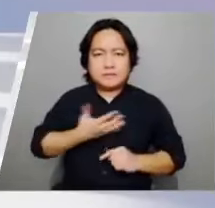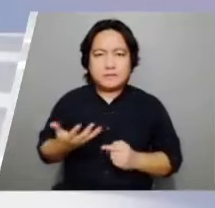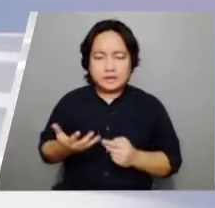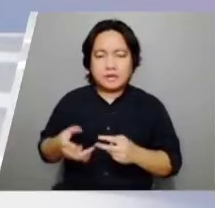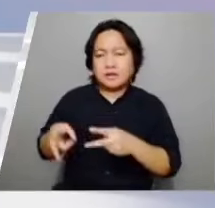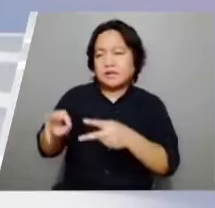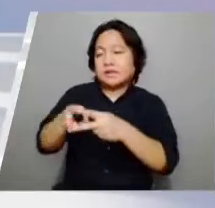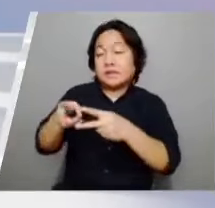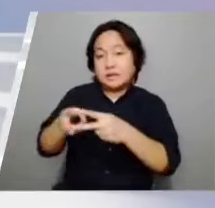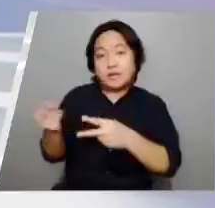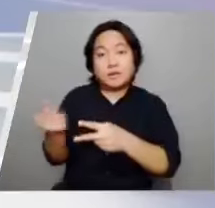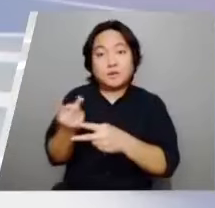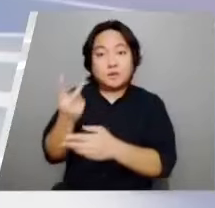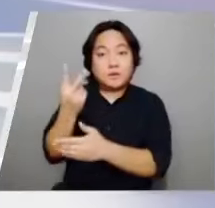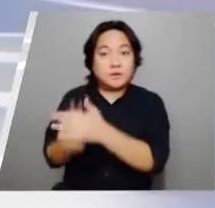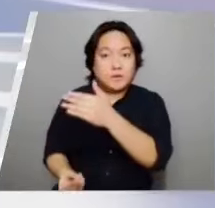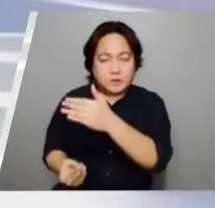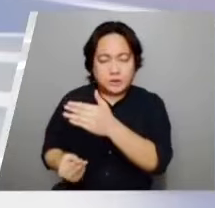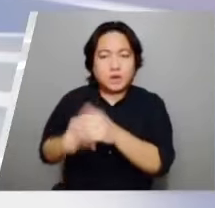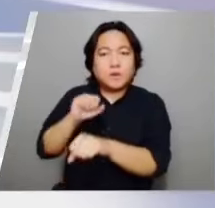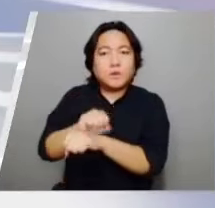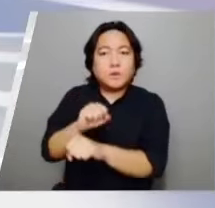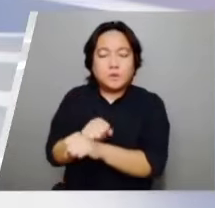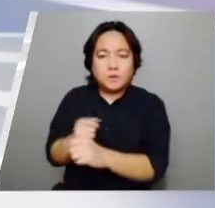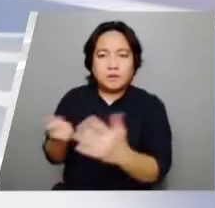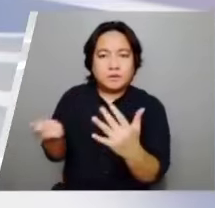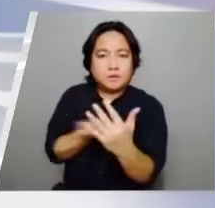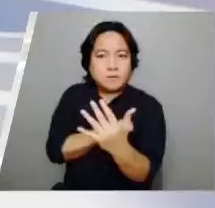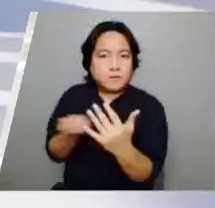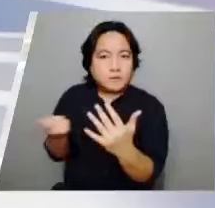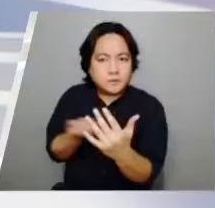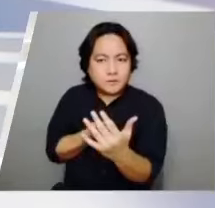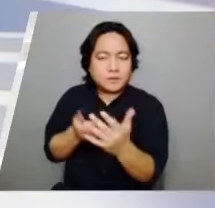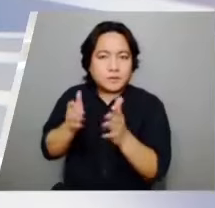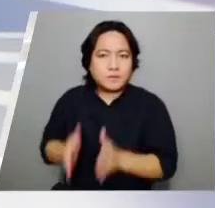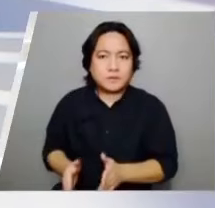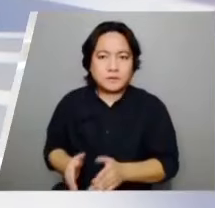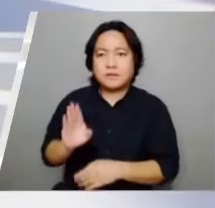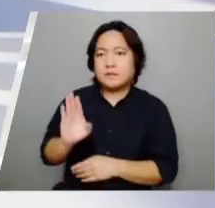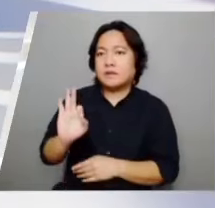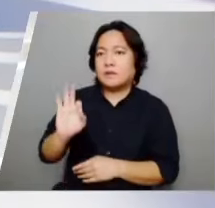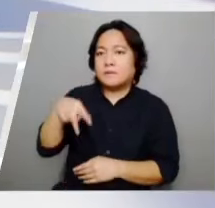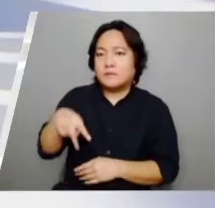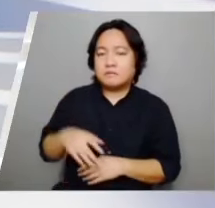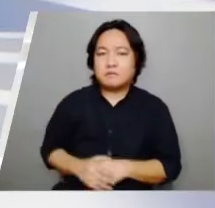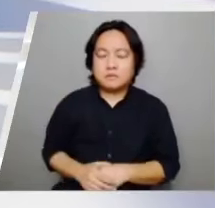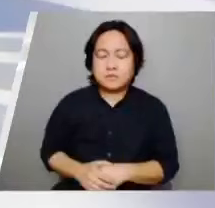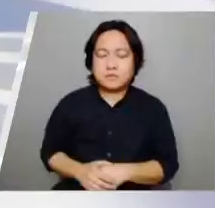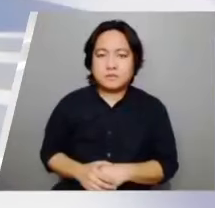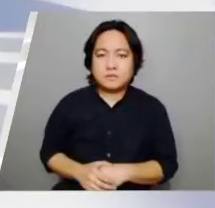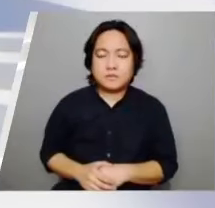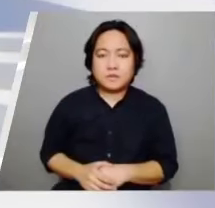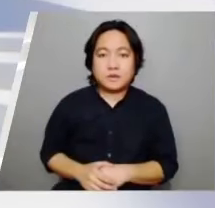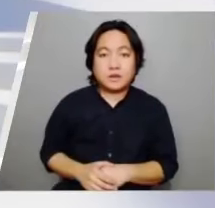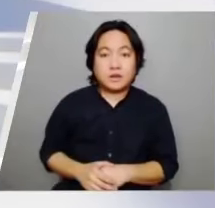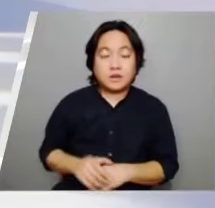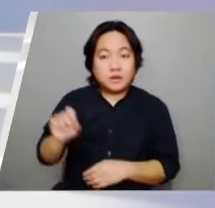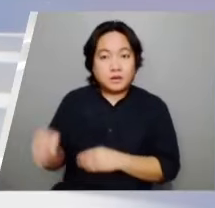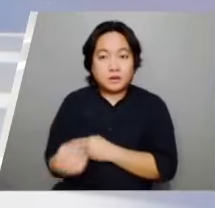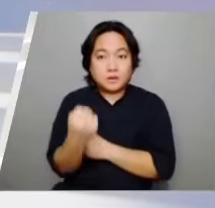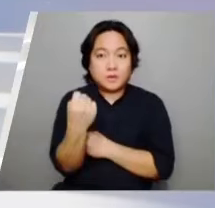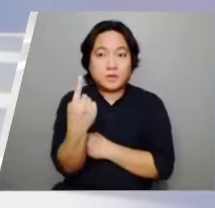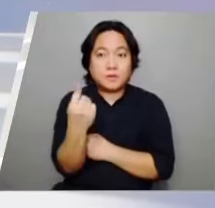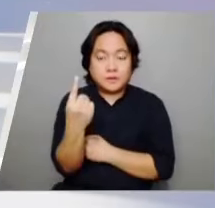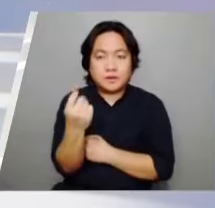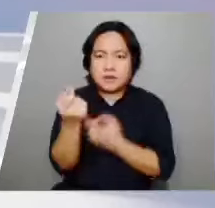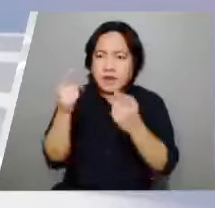Cristina Carolino. Alas 5:30 raw ng umaga nang mapansin ng mga residente ang pagkalat ng makapal na usok. Aabot sa 100 bahay